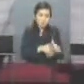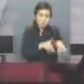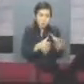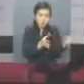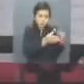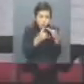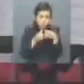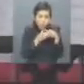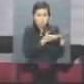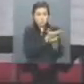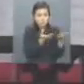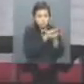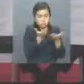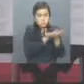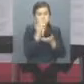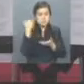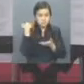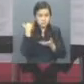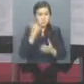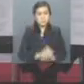ำในหลายพื้นที่